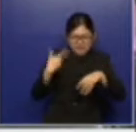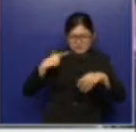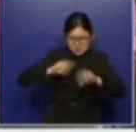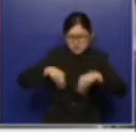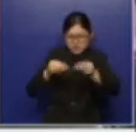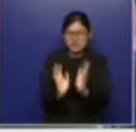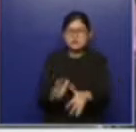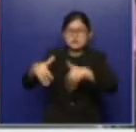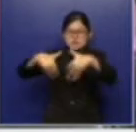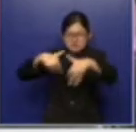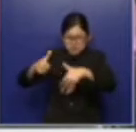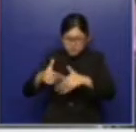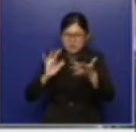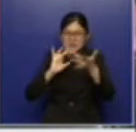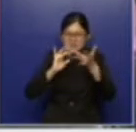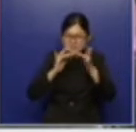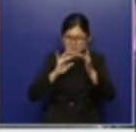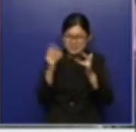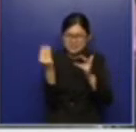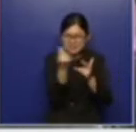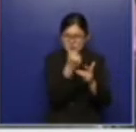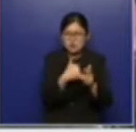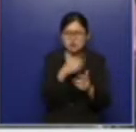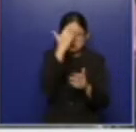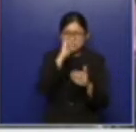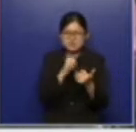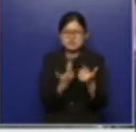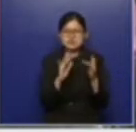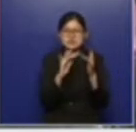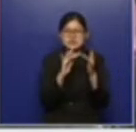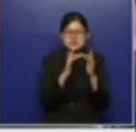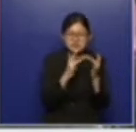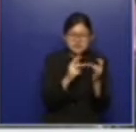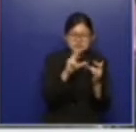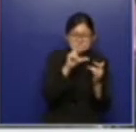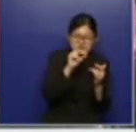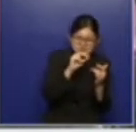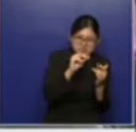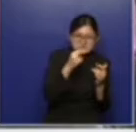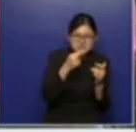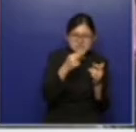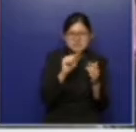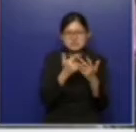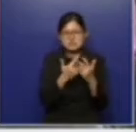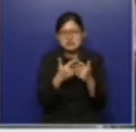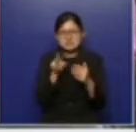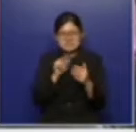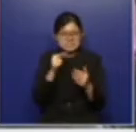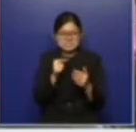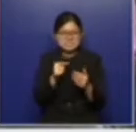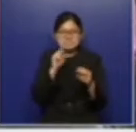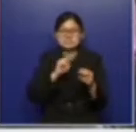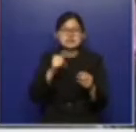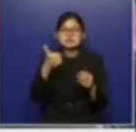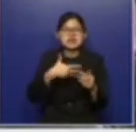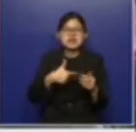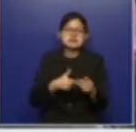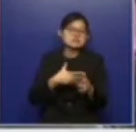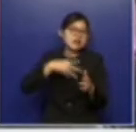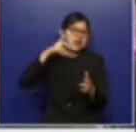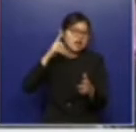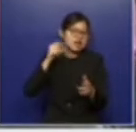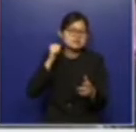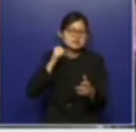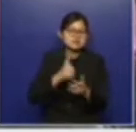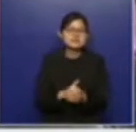เร็วของเน็ตได้ไหมทุกวันนี้30ดาวน์โหลดเท่านี้อัพโหลดเท่านี้ลงไปใช้จริงใช้ไม่ได้หรอครับสุดท้ายปลายทางท่านประธานครับท่านต้องตอ